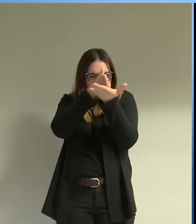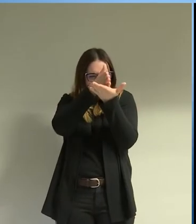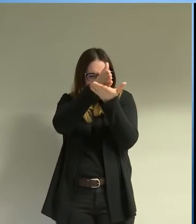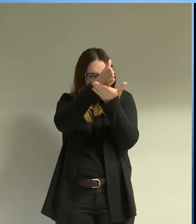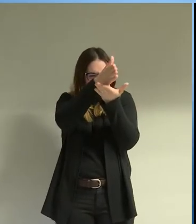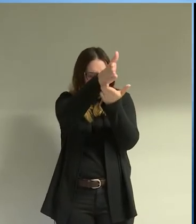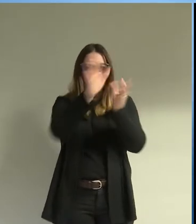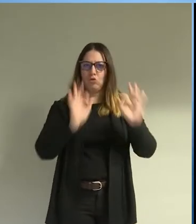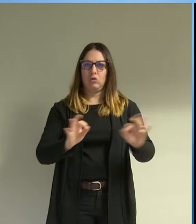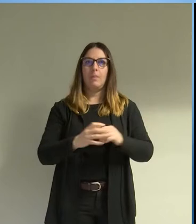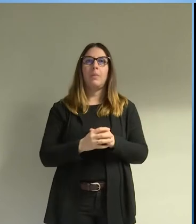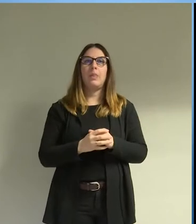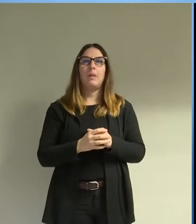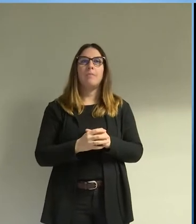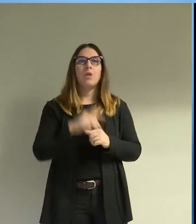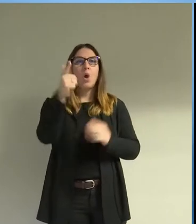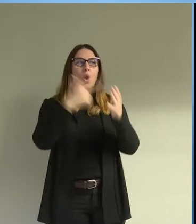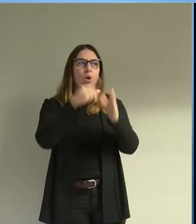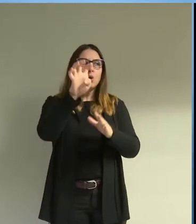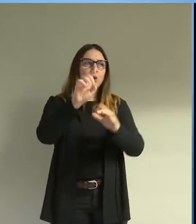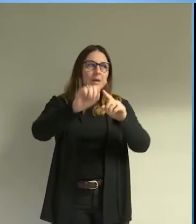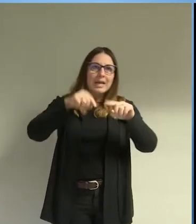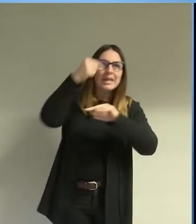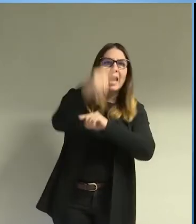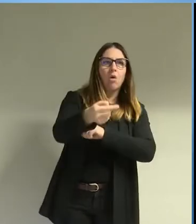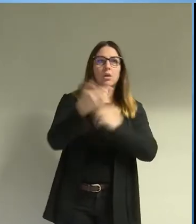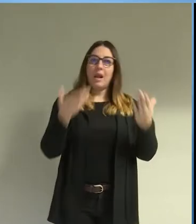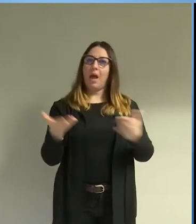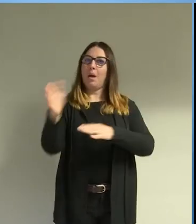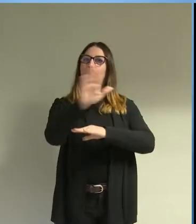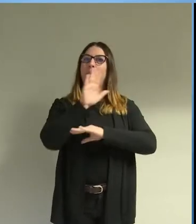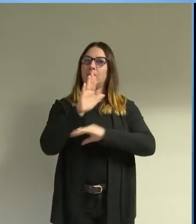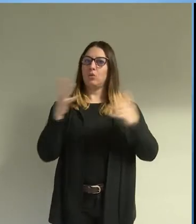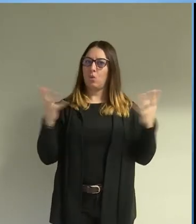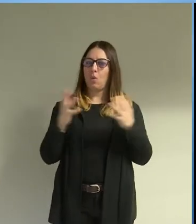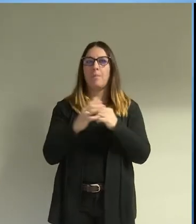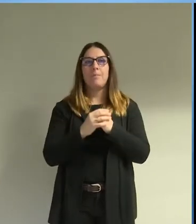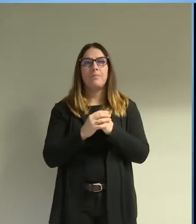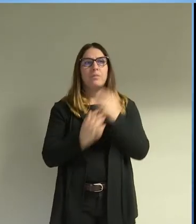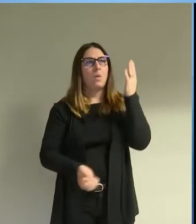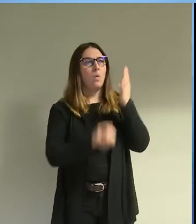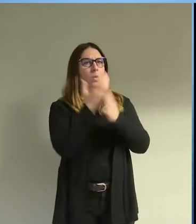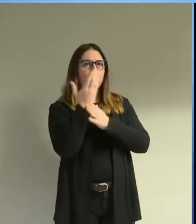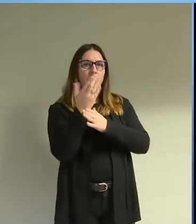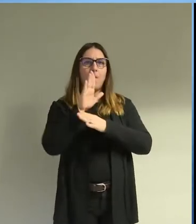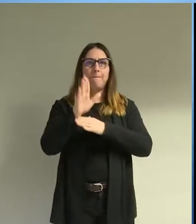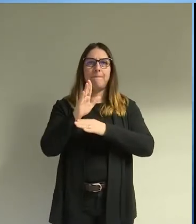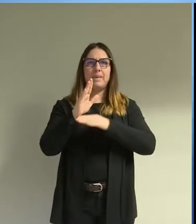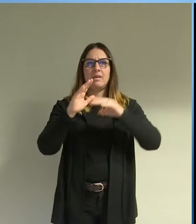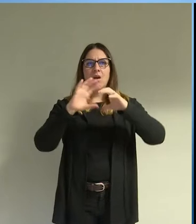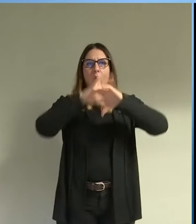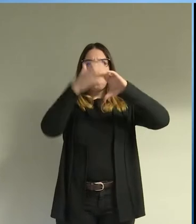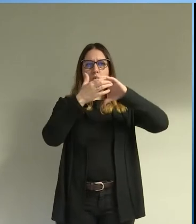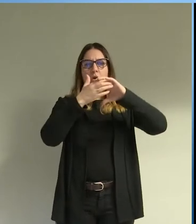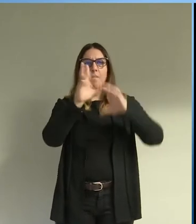la démarche grenade 2040 et à kehl vous est présentée aujourd'hui face aux conditions nouvelles de l'anthropocène il s'agit de tracer un chemin